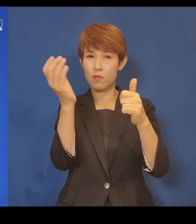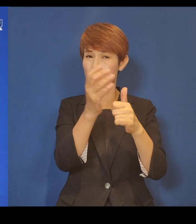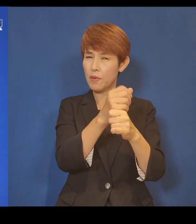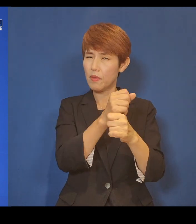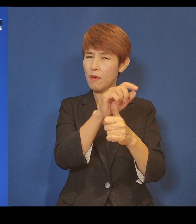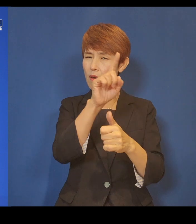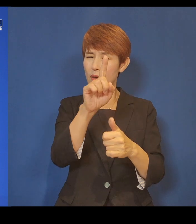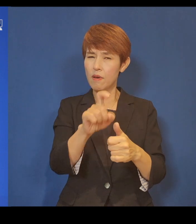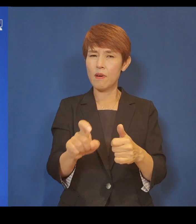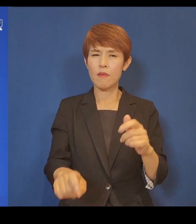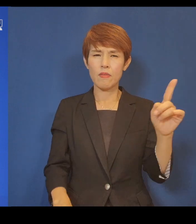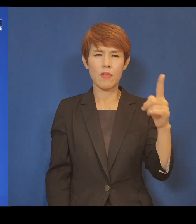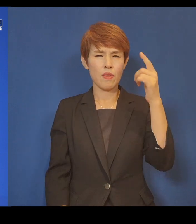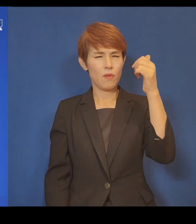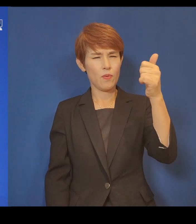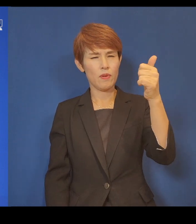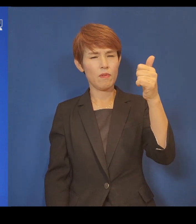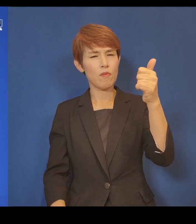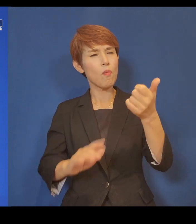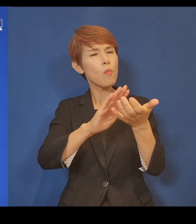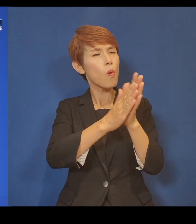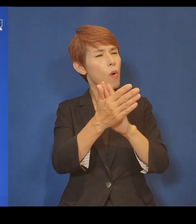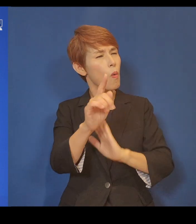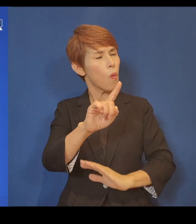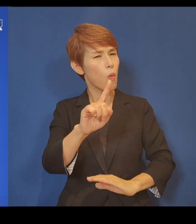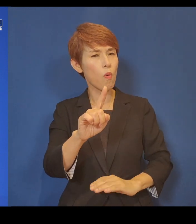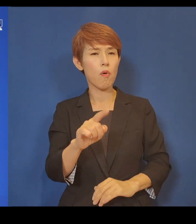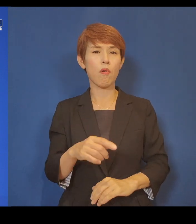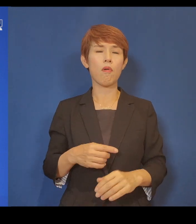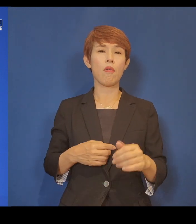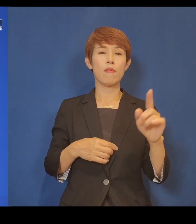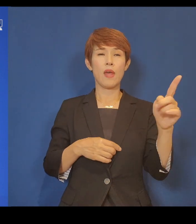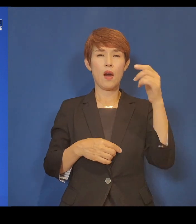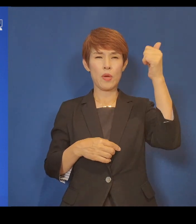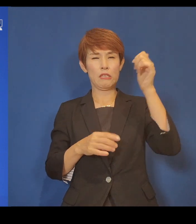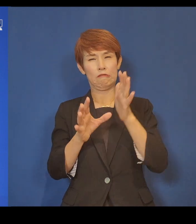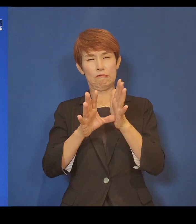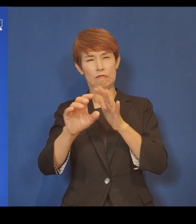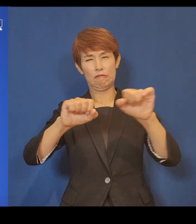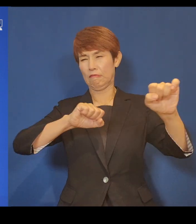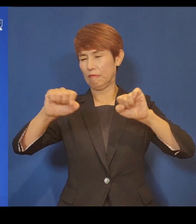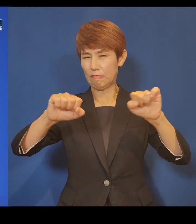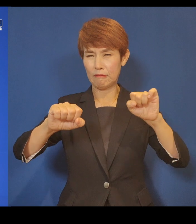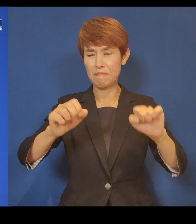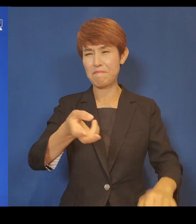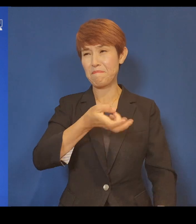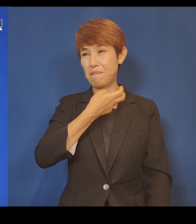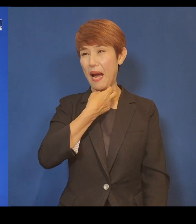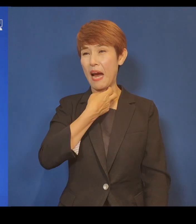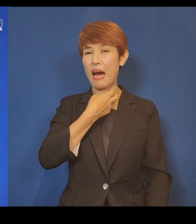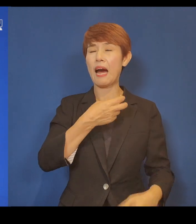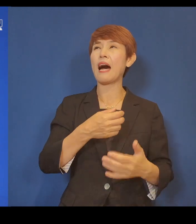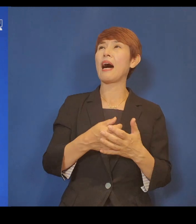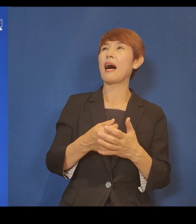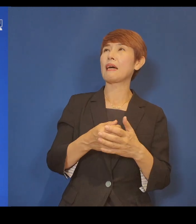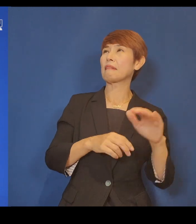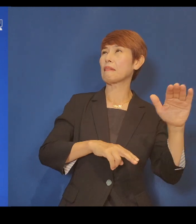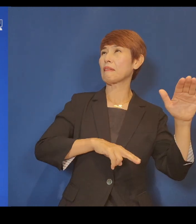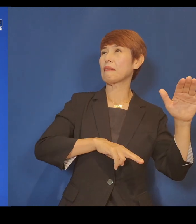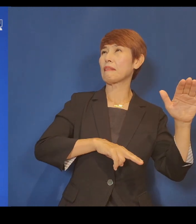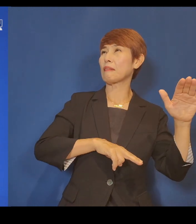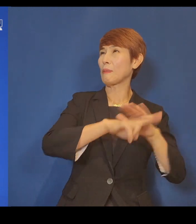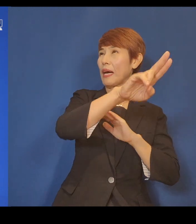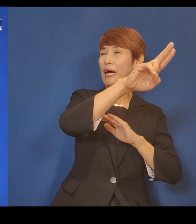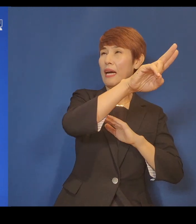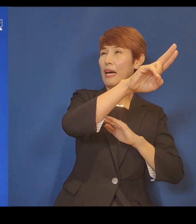그에게 도대체 어떤 변화가 있었길래 이렇게 못된 짓을 하다 걸려서 도망가던 중에 자기에게 남은